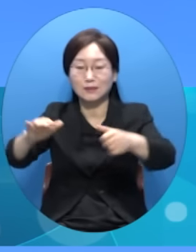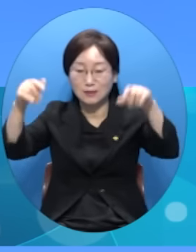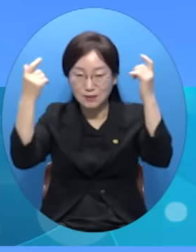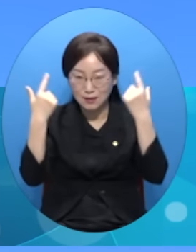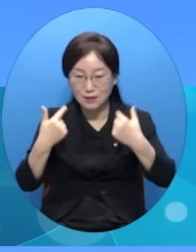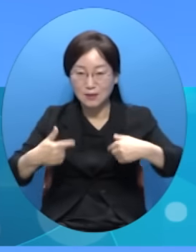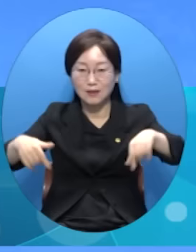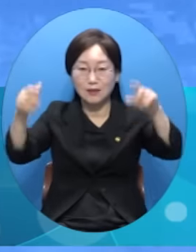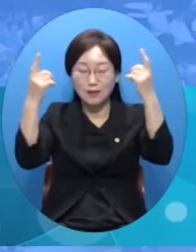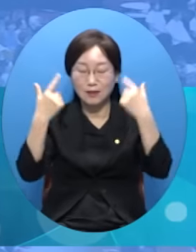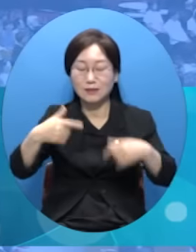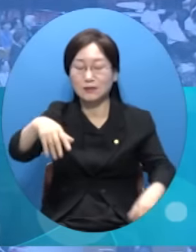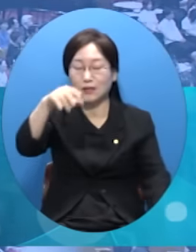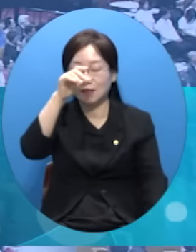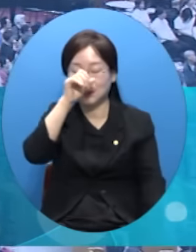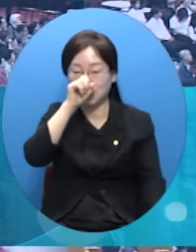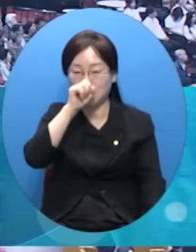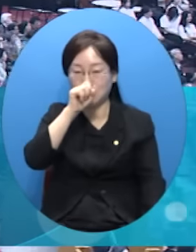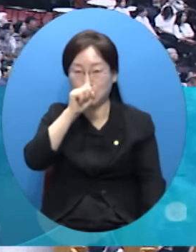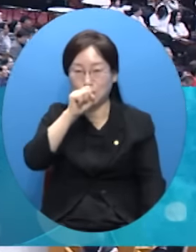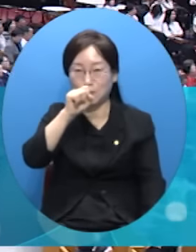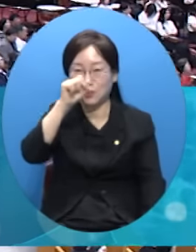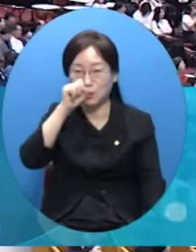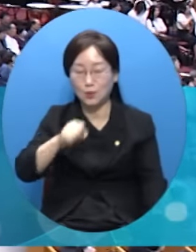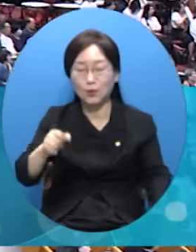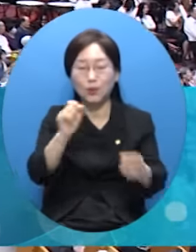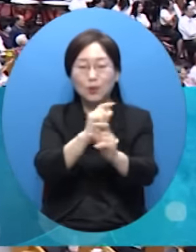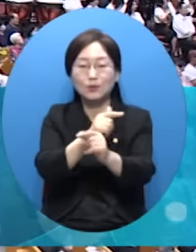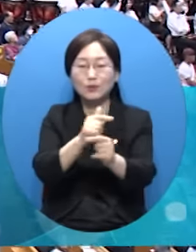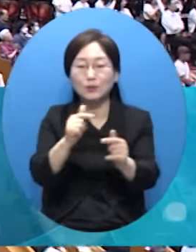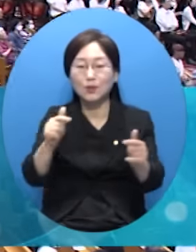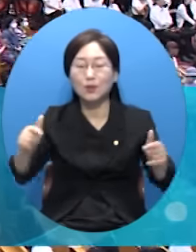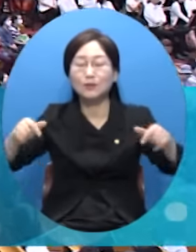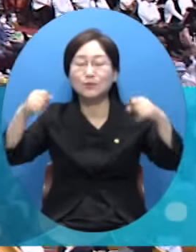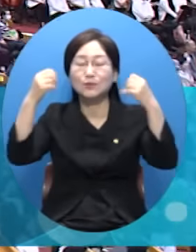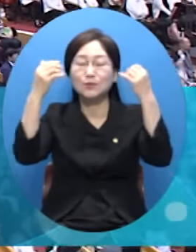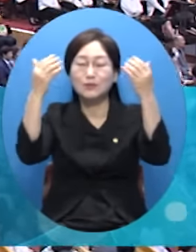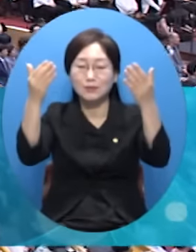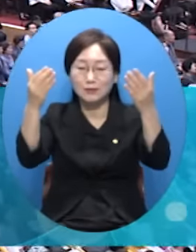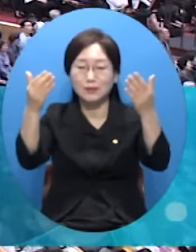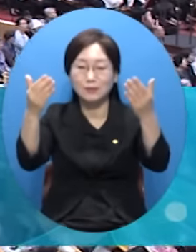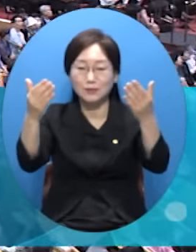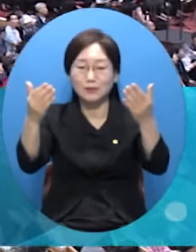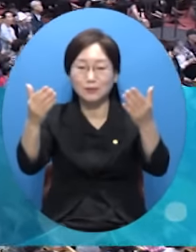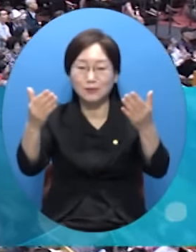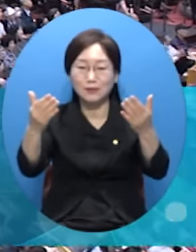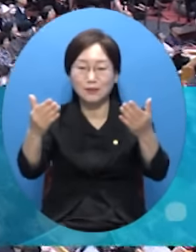손길 항상 좋은